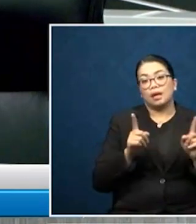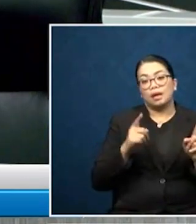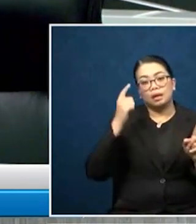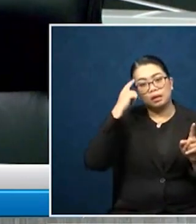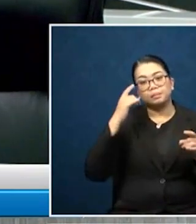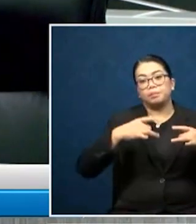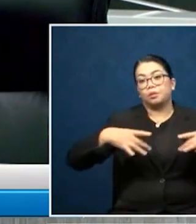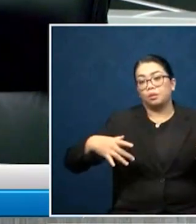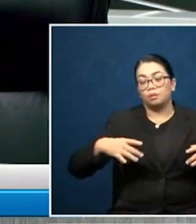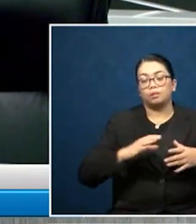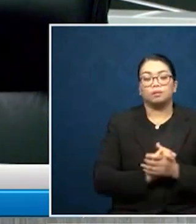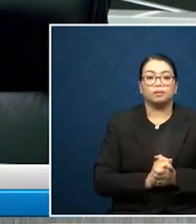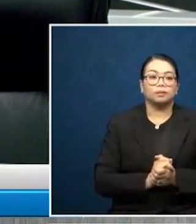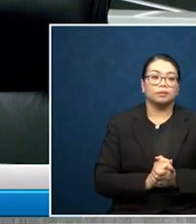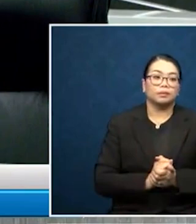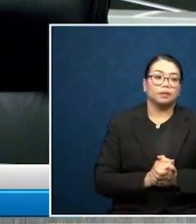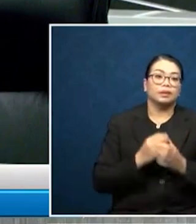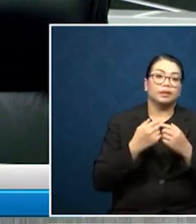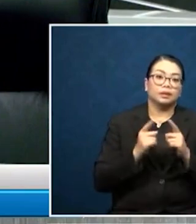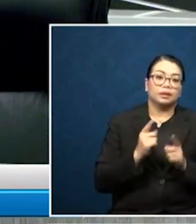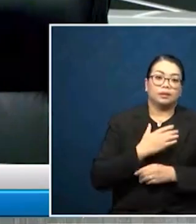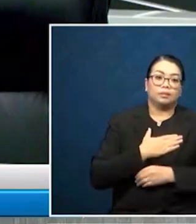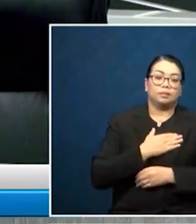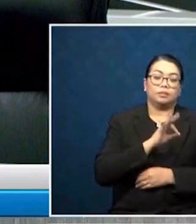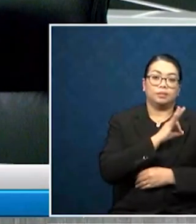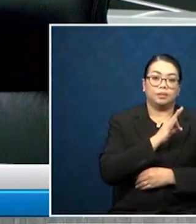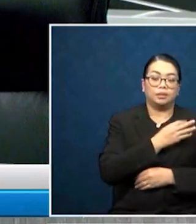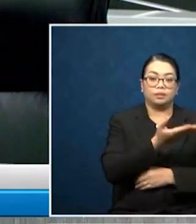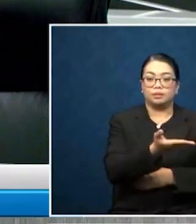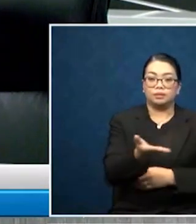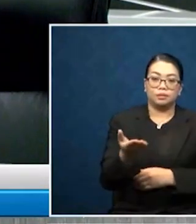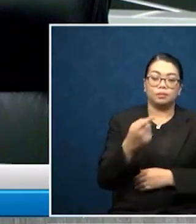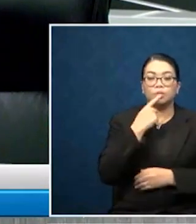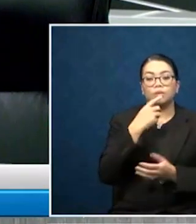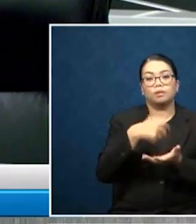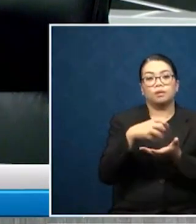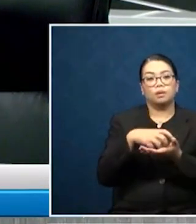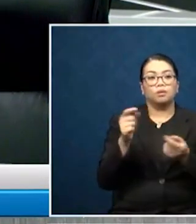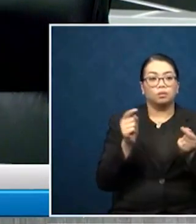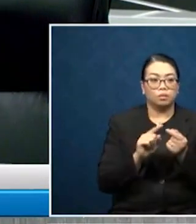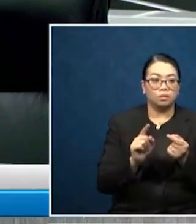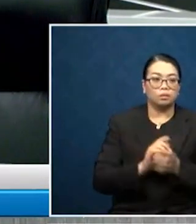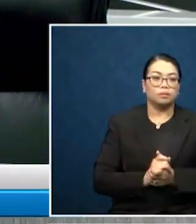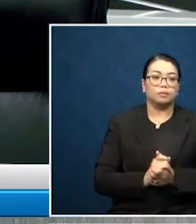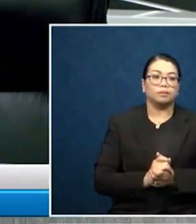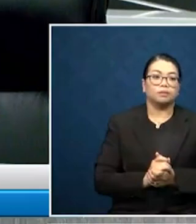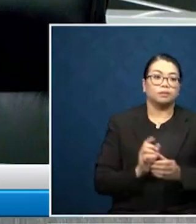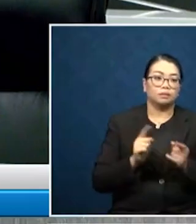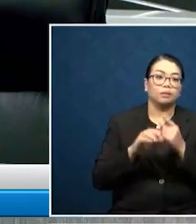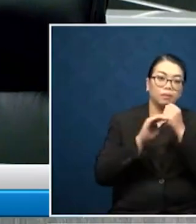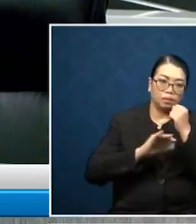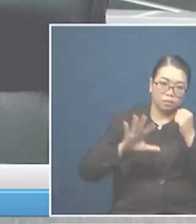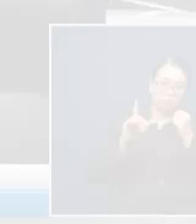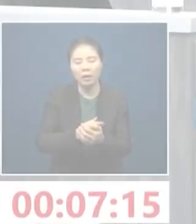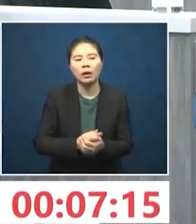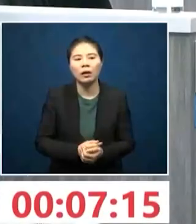ช.อย่าลืมว่ากสทช.มาจากการสรรหาและเห็นชอบโดยสว.เมื่อมีปัญหาสว.ต้องรับผิดช